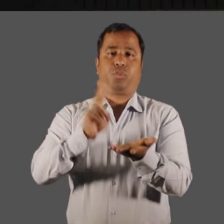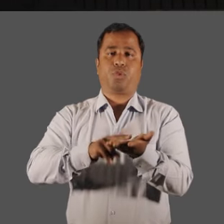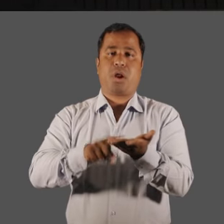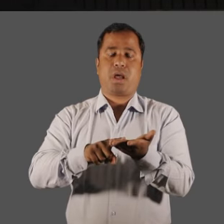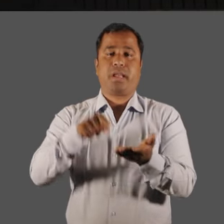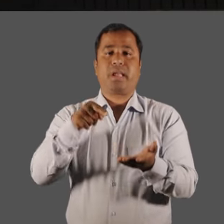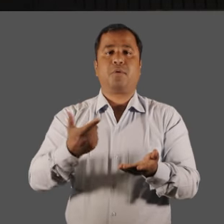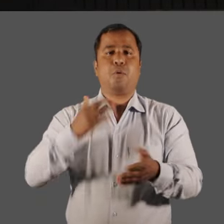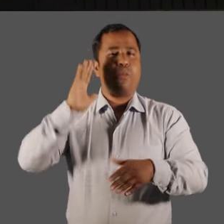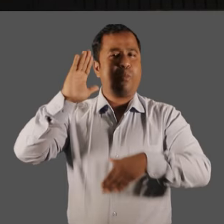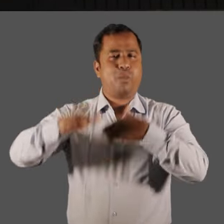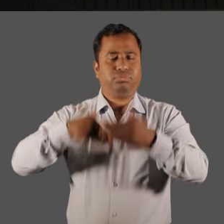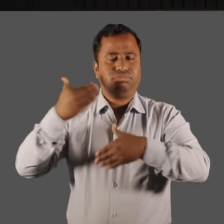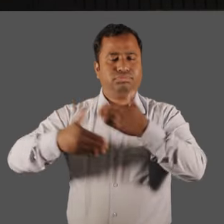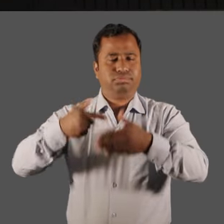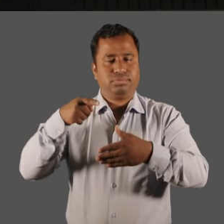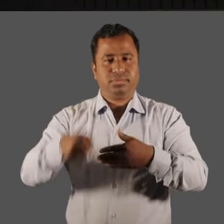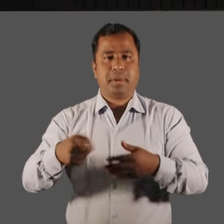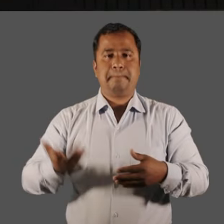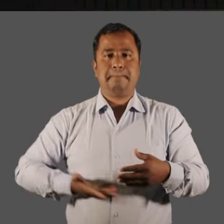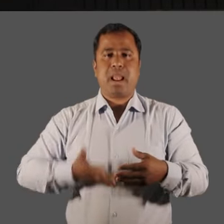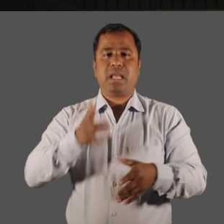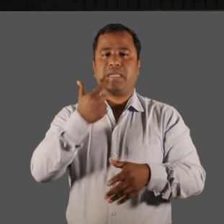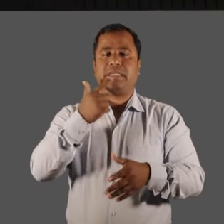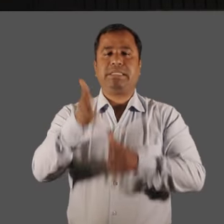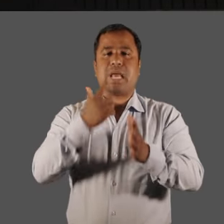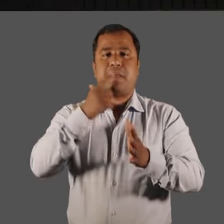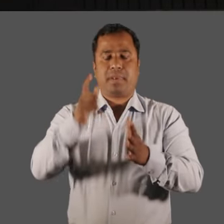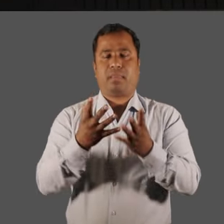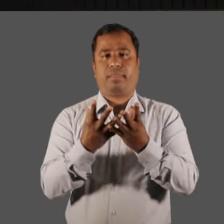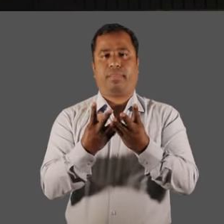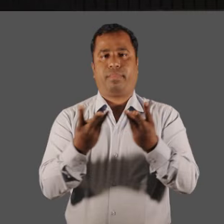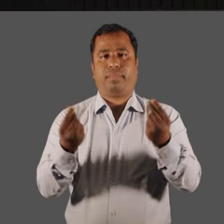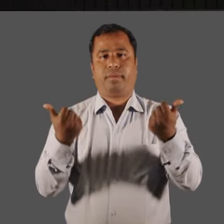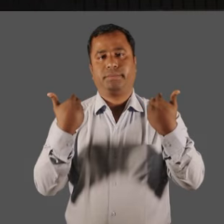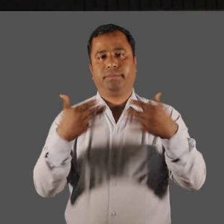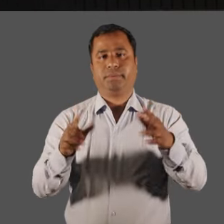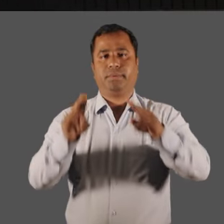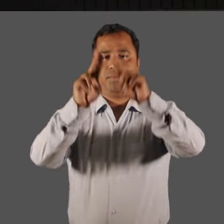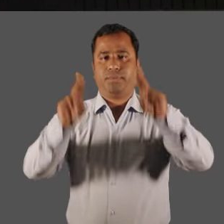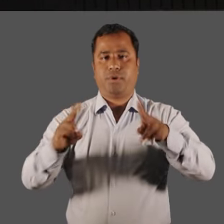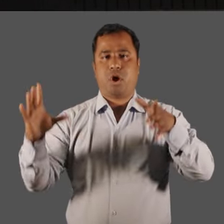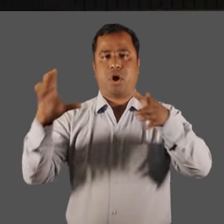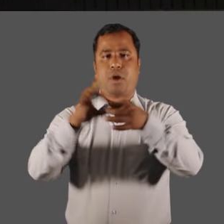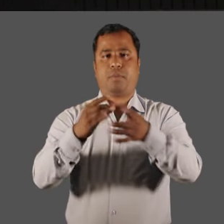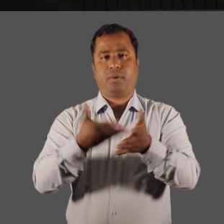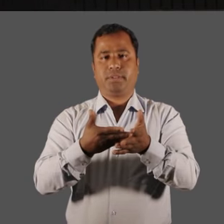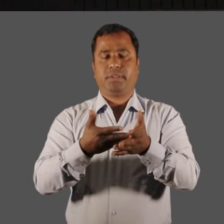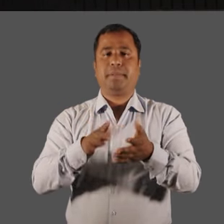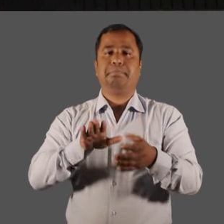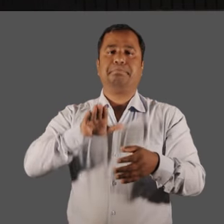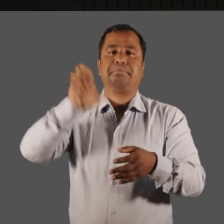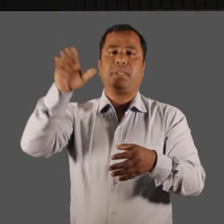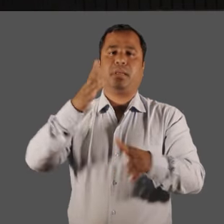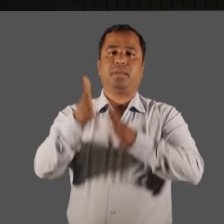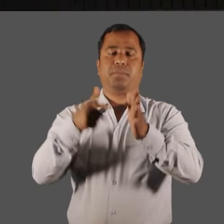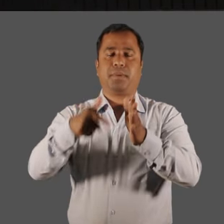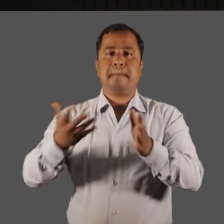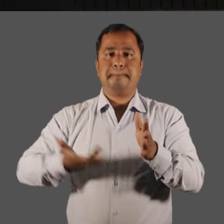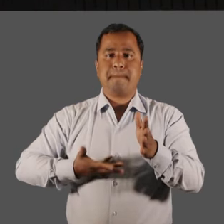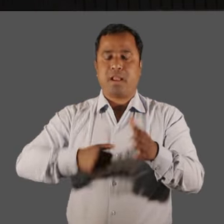আসলে আমাদের এই যে আমি বলছি বাংলা ইশারা ভাষা, এটা আর থাকবে না। তখন আমরা আমাদেরও ওই বাইরের ইশারা ভাষার উপর ডিপেন্ডেন্সিটা